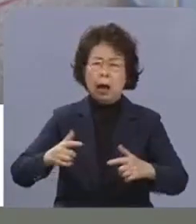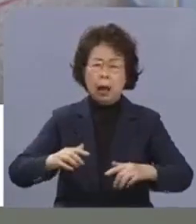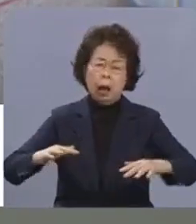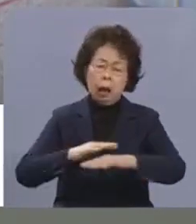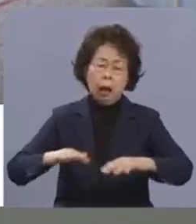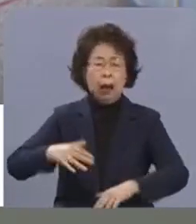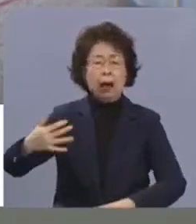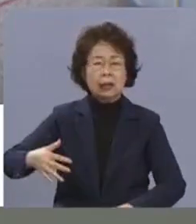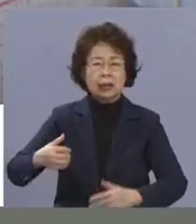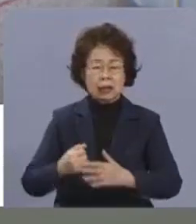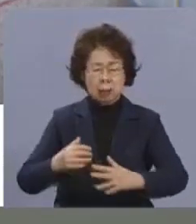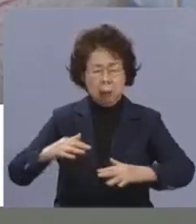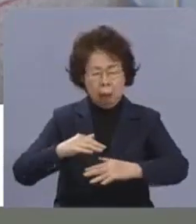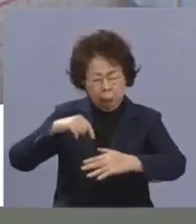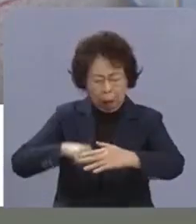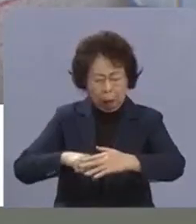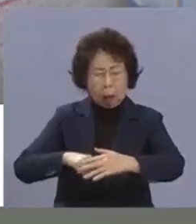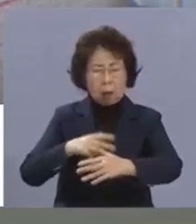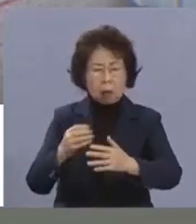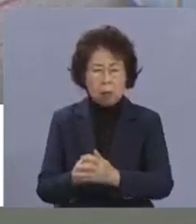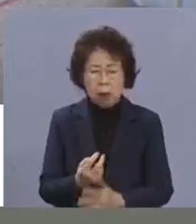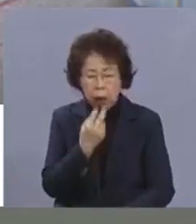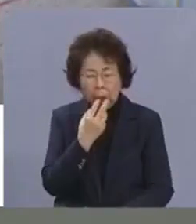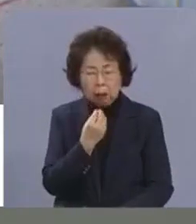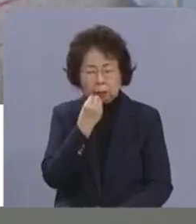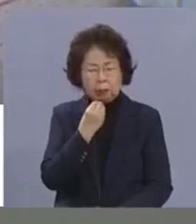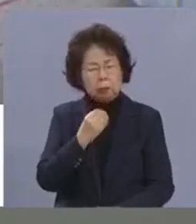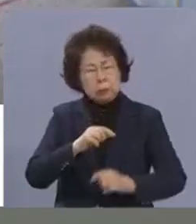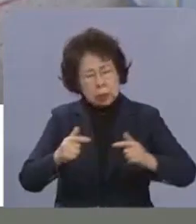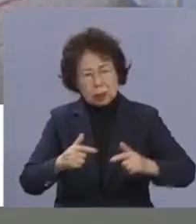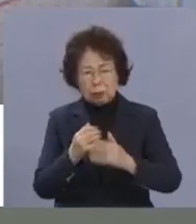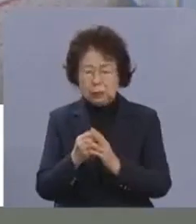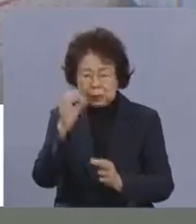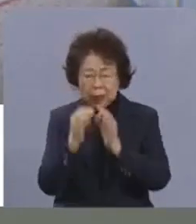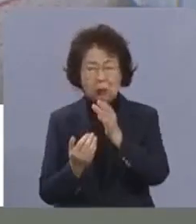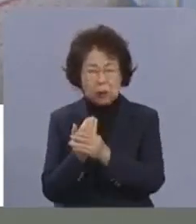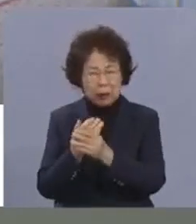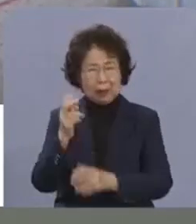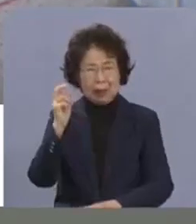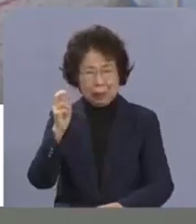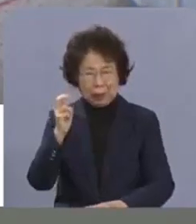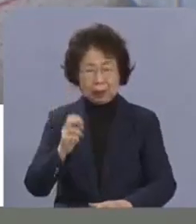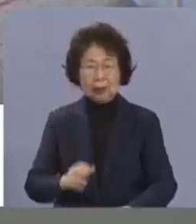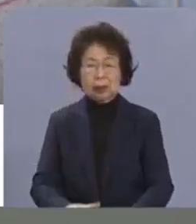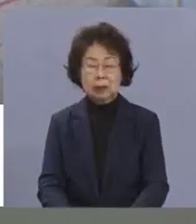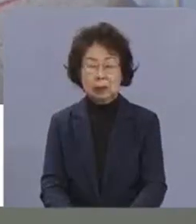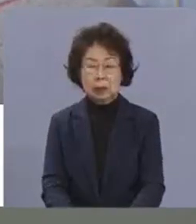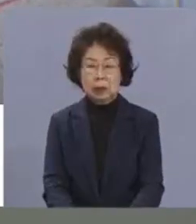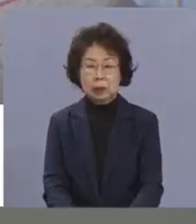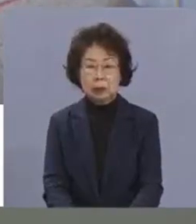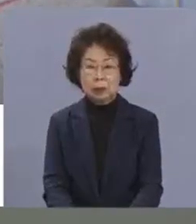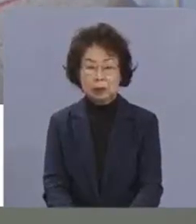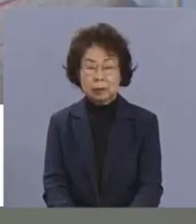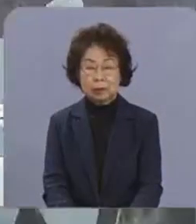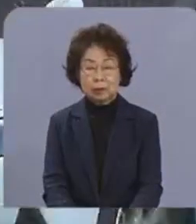일산화 탄소 중독으로 사고가 발생했다고 추정하고 있습니다 박선자 기자가 취재했습니다